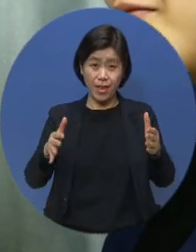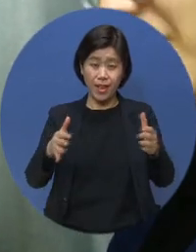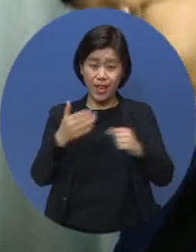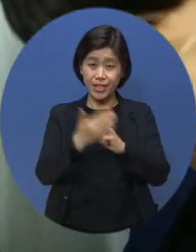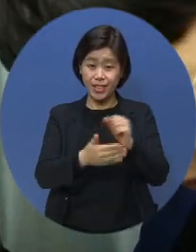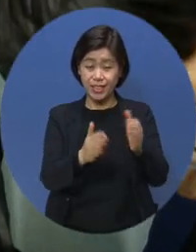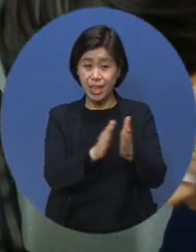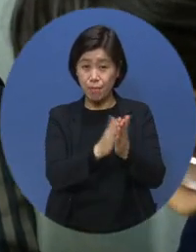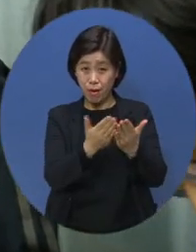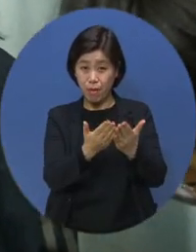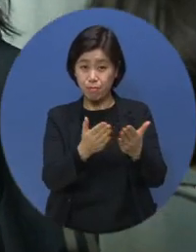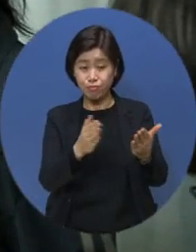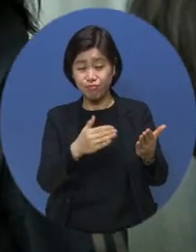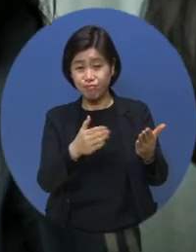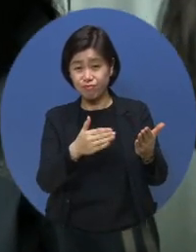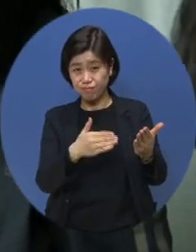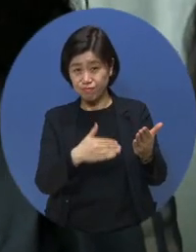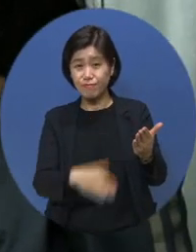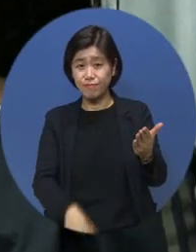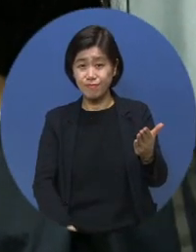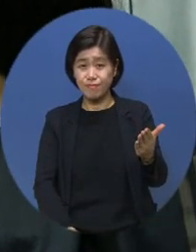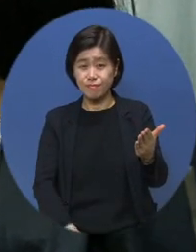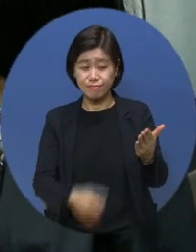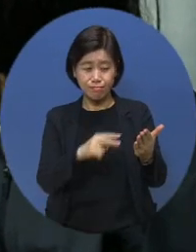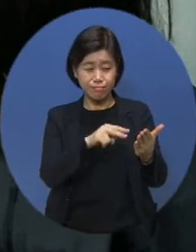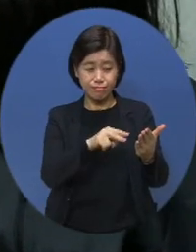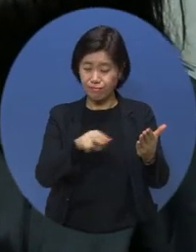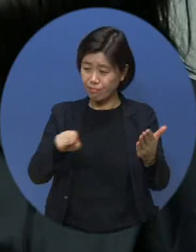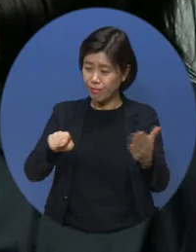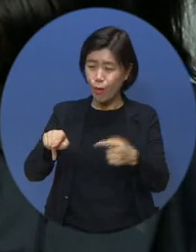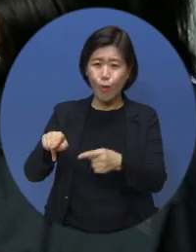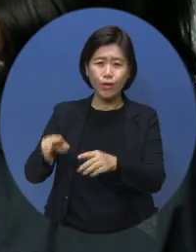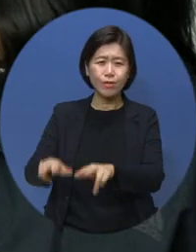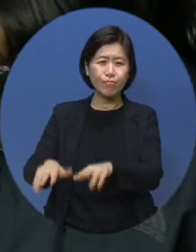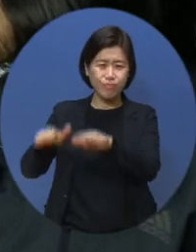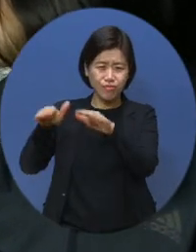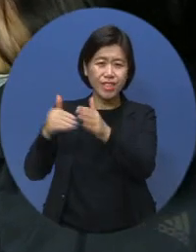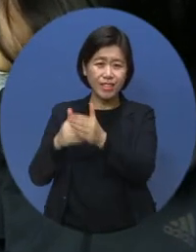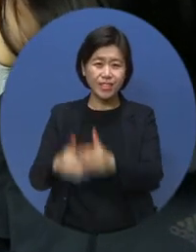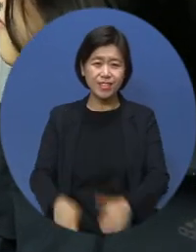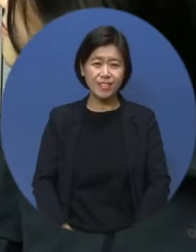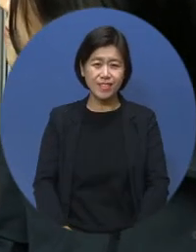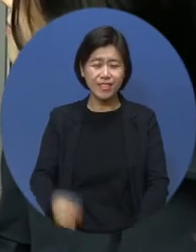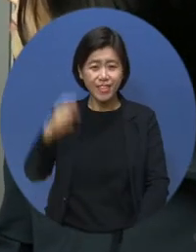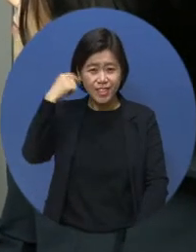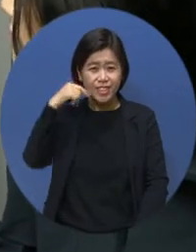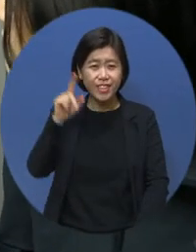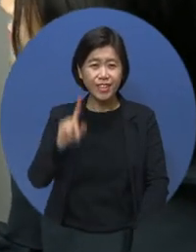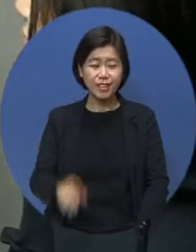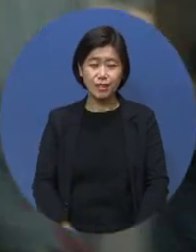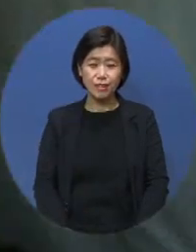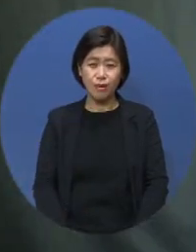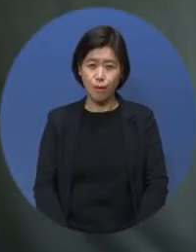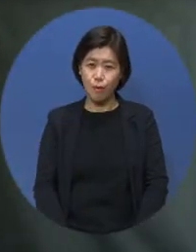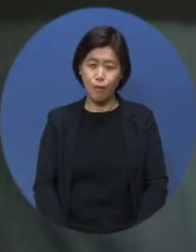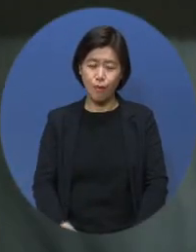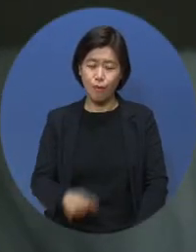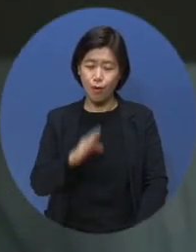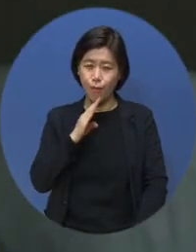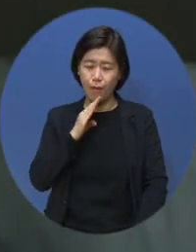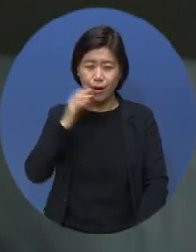근데 보고 지금 데 좀 흑자 나요 예 어떤거 같으세요 어지 시작하면서 어렵죠 아니 이렇게